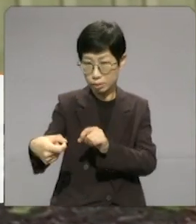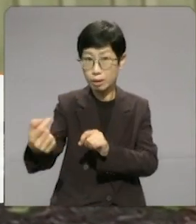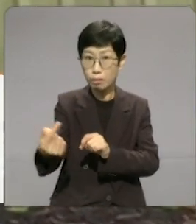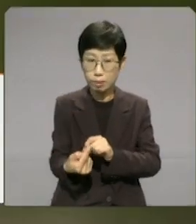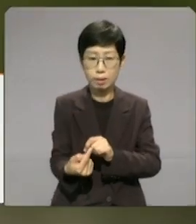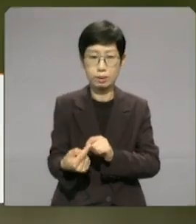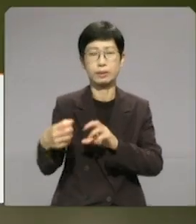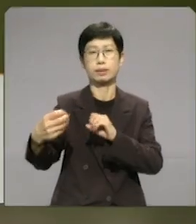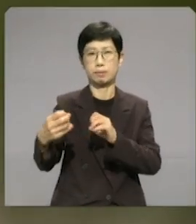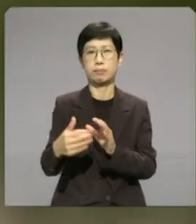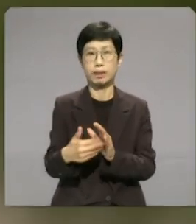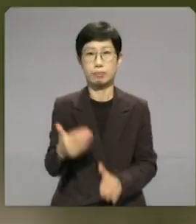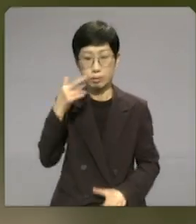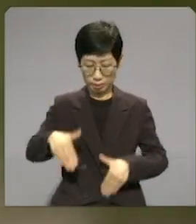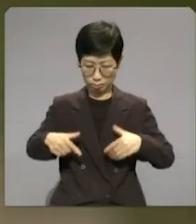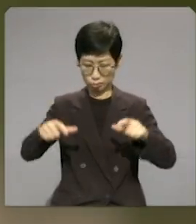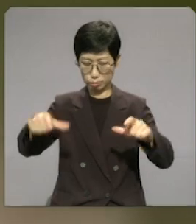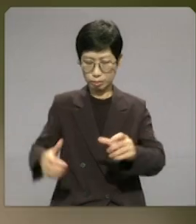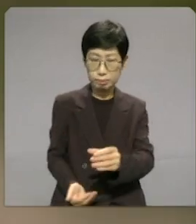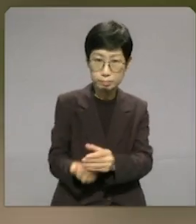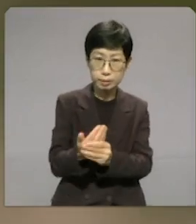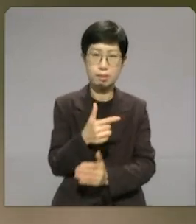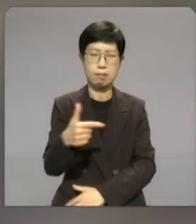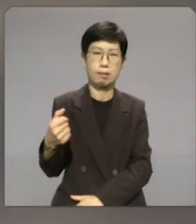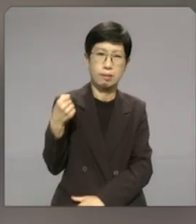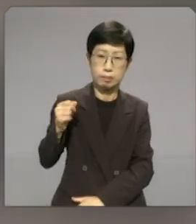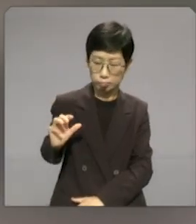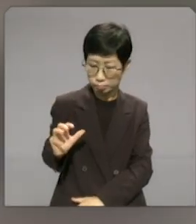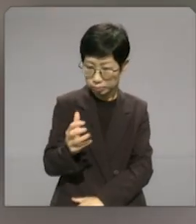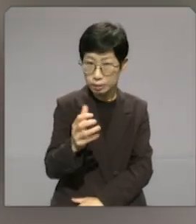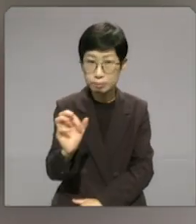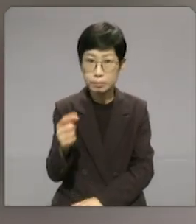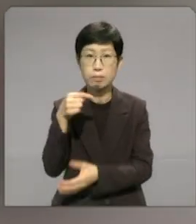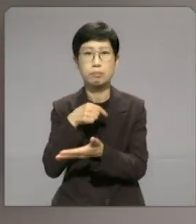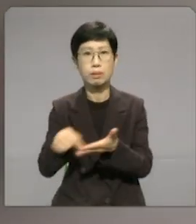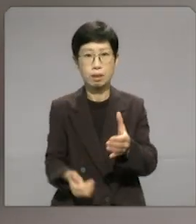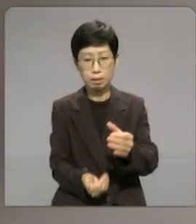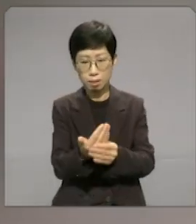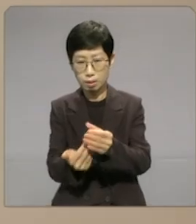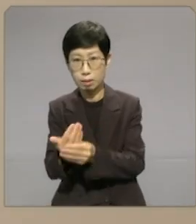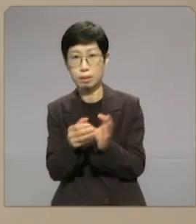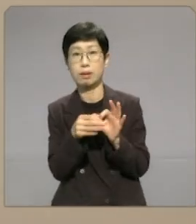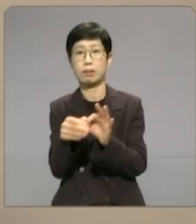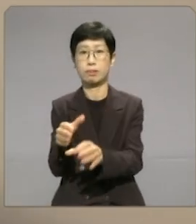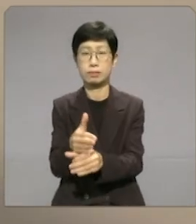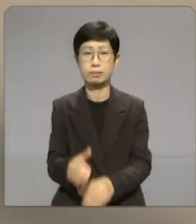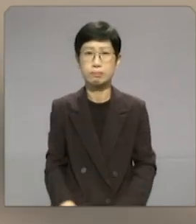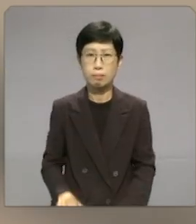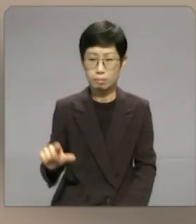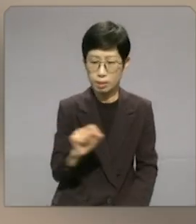pouring in the rain. 미국 남동부를 강타한 초대형 허리케인, 헐린으로 인한 피해가 속출하고 있습니다. 최고